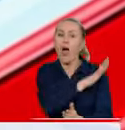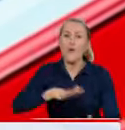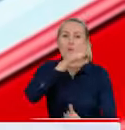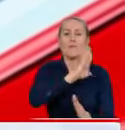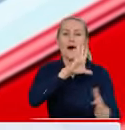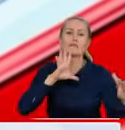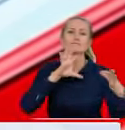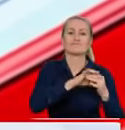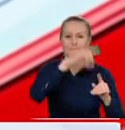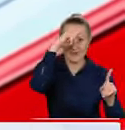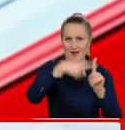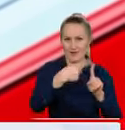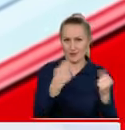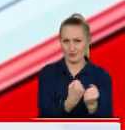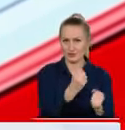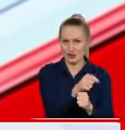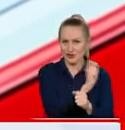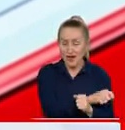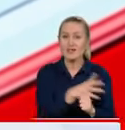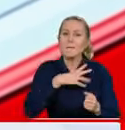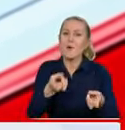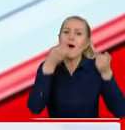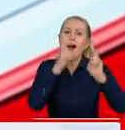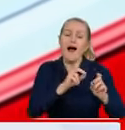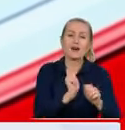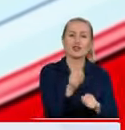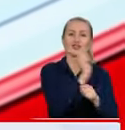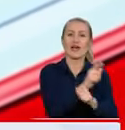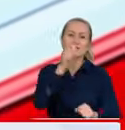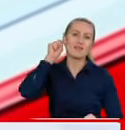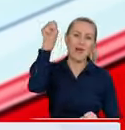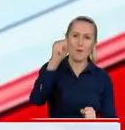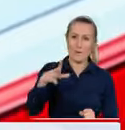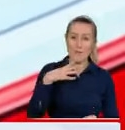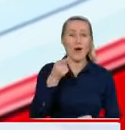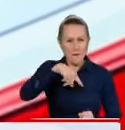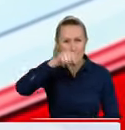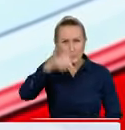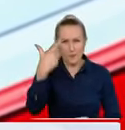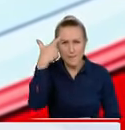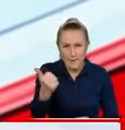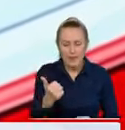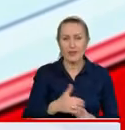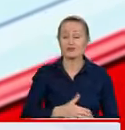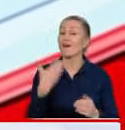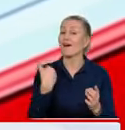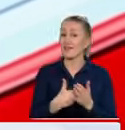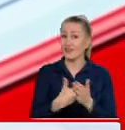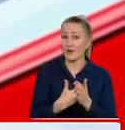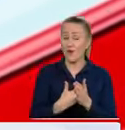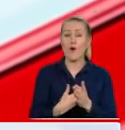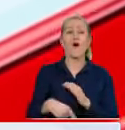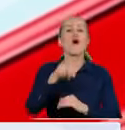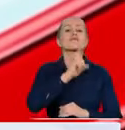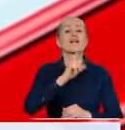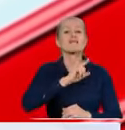ma korzenie chrześcijańskie, była zakładana przez chrześcijańskich demokratów i o tym trzeba pamiętać. Dlatego też religia katolicka powinna